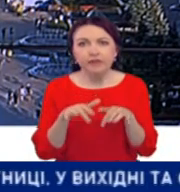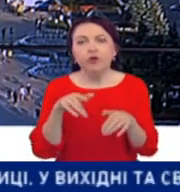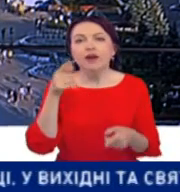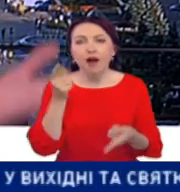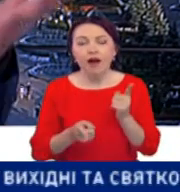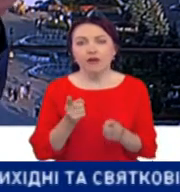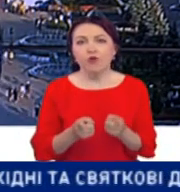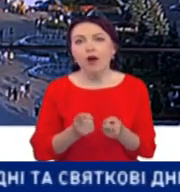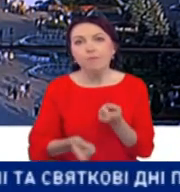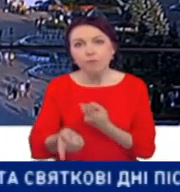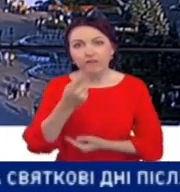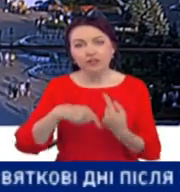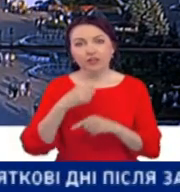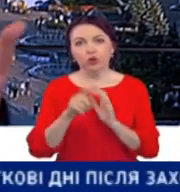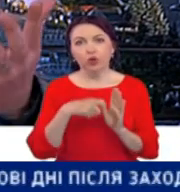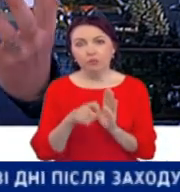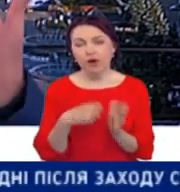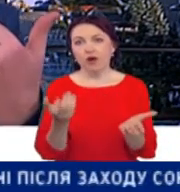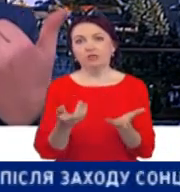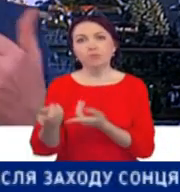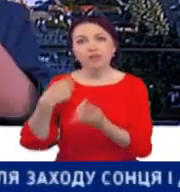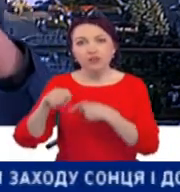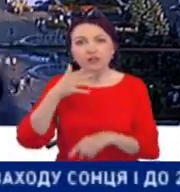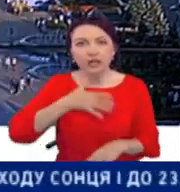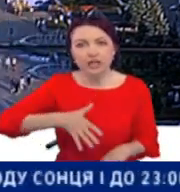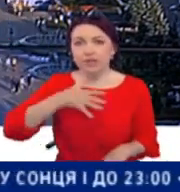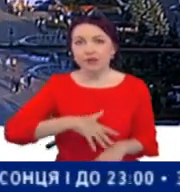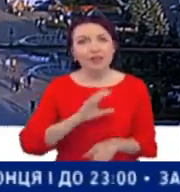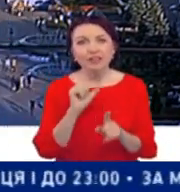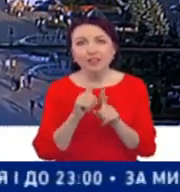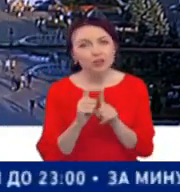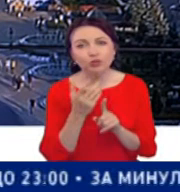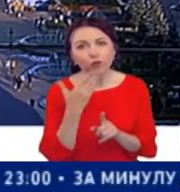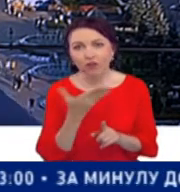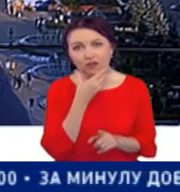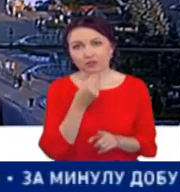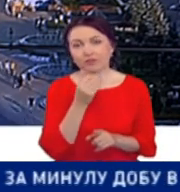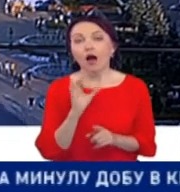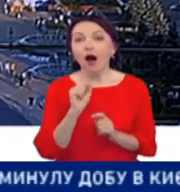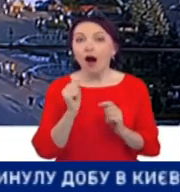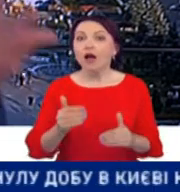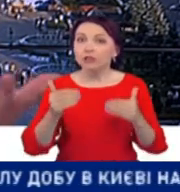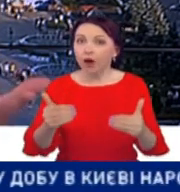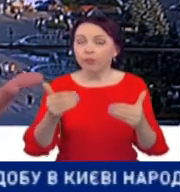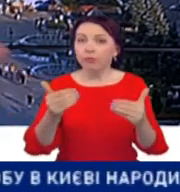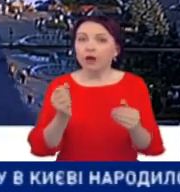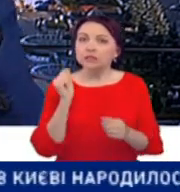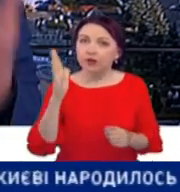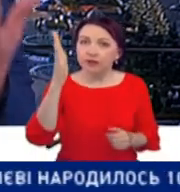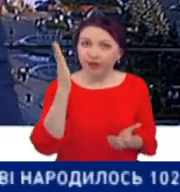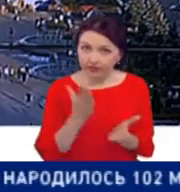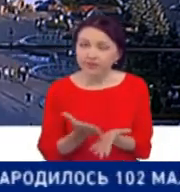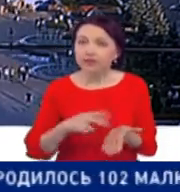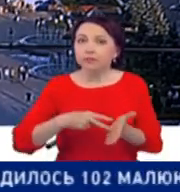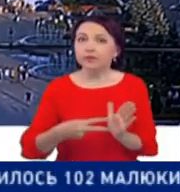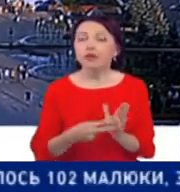реально, да, повертати Донбас, повертати Крим, не на словах, як кажуть, да, а етапами, да, стратегія є якась,